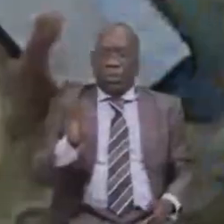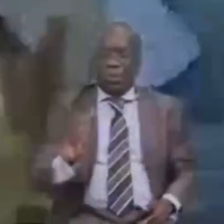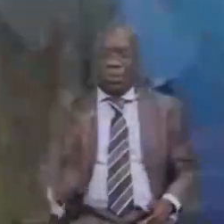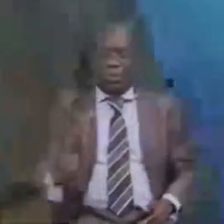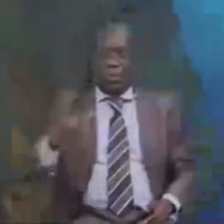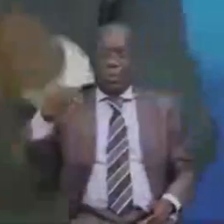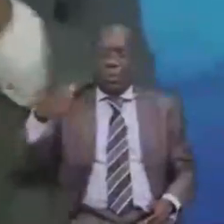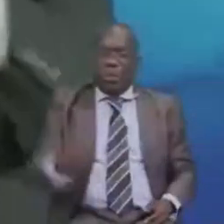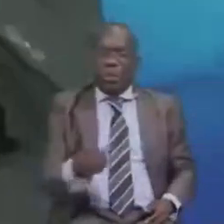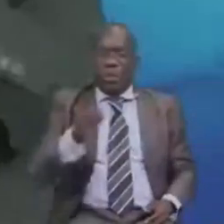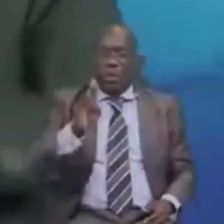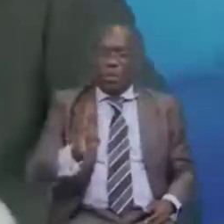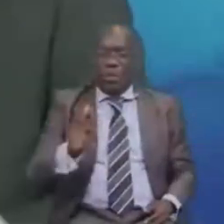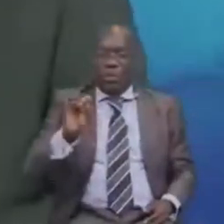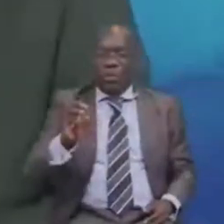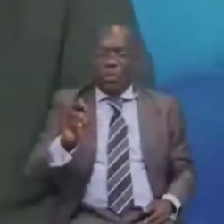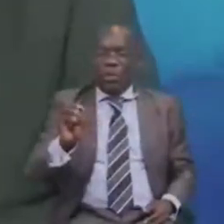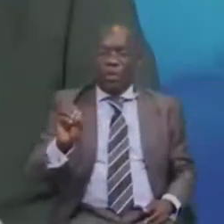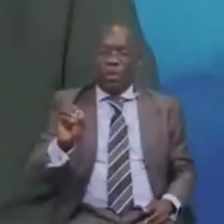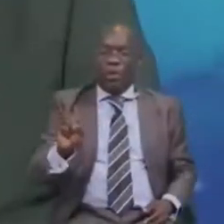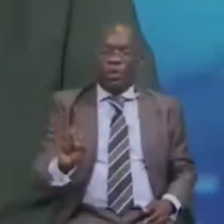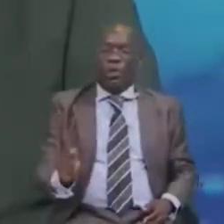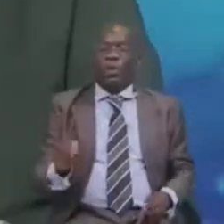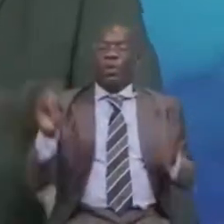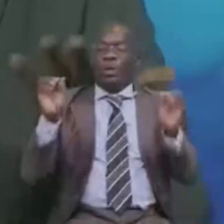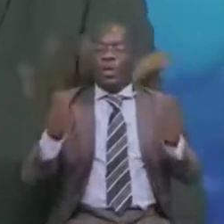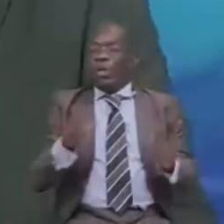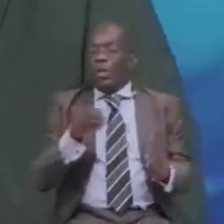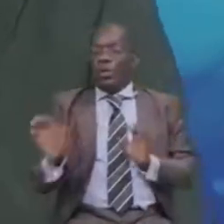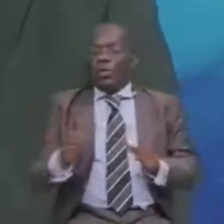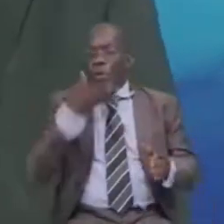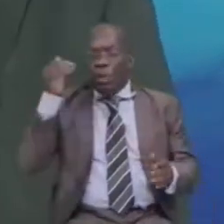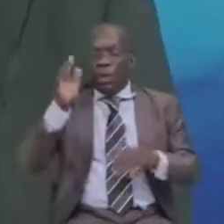Ogumwosho peut donner mieux que ça, hein. J'ai dit bonjour.